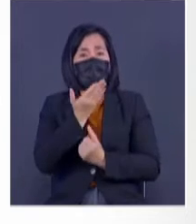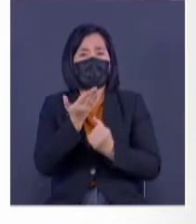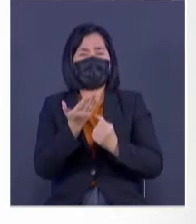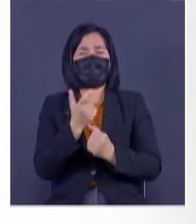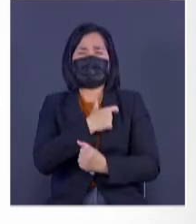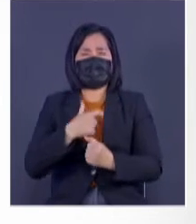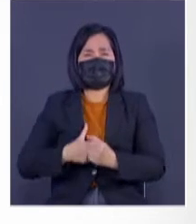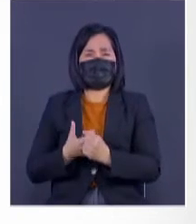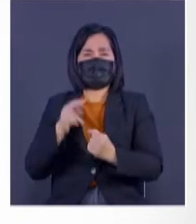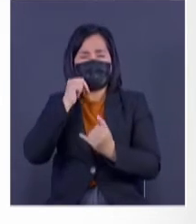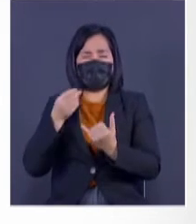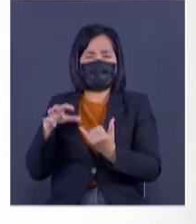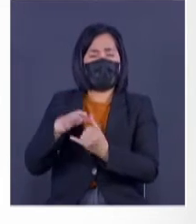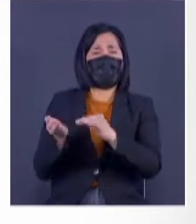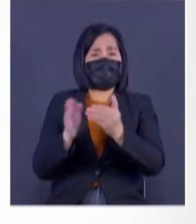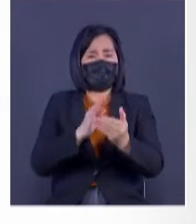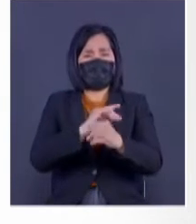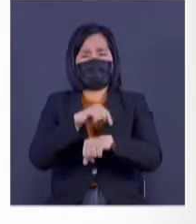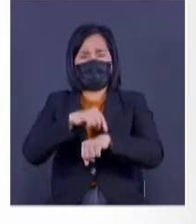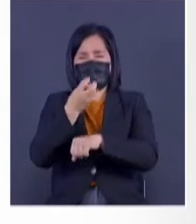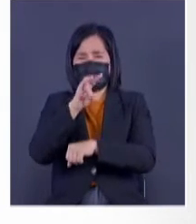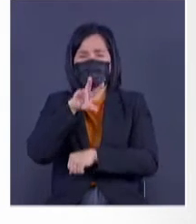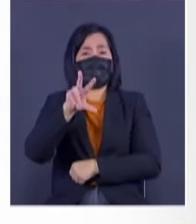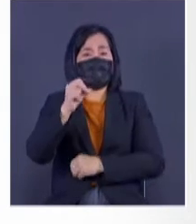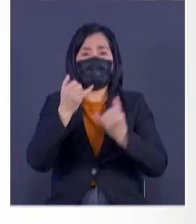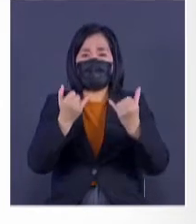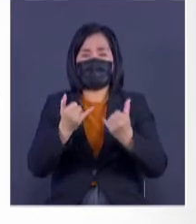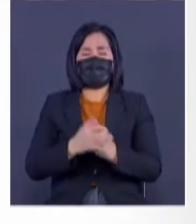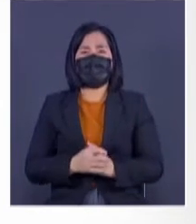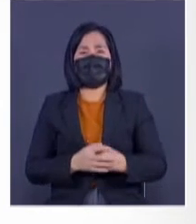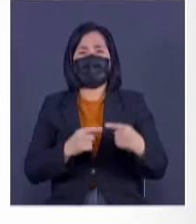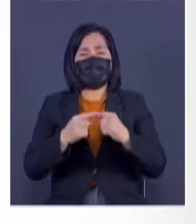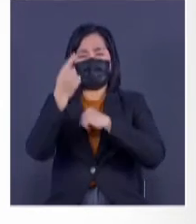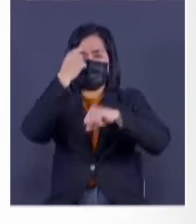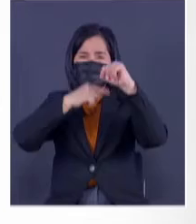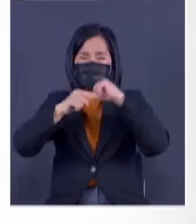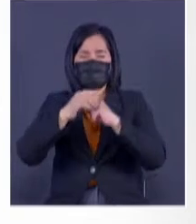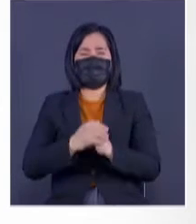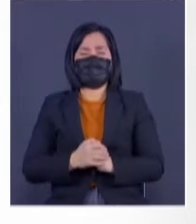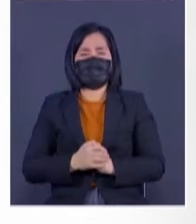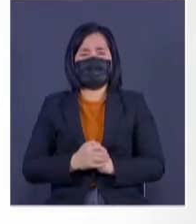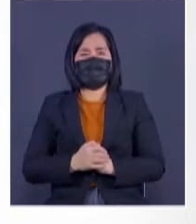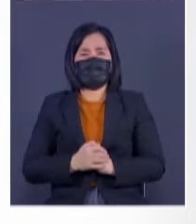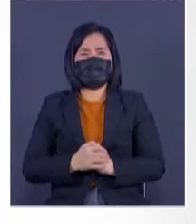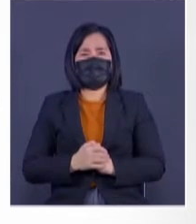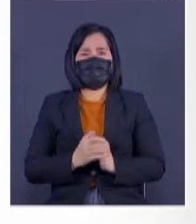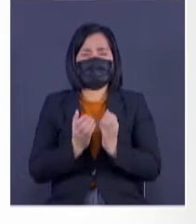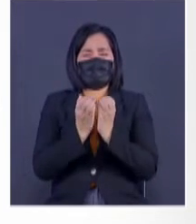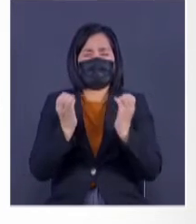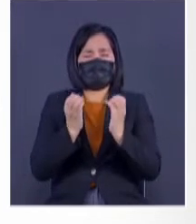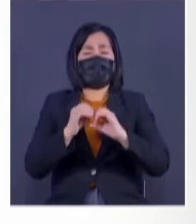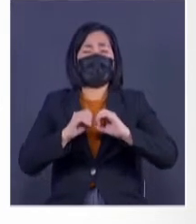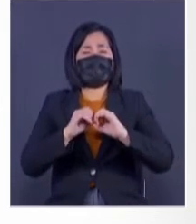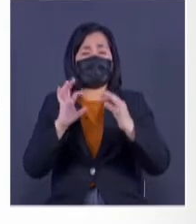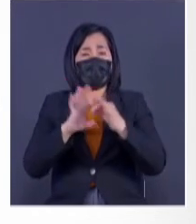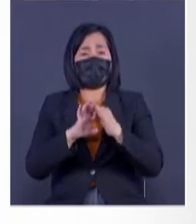พครูสุวรรณีเวลา 17:30 นก่อนจะทำพิธีสวดพระอภิธรรมศพวันแรกจากนั้นก็จะมีกำหนดสวดพระอ